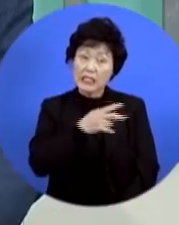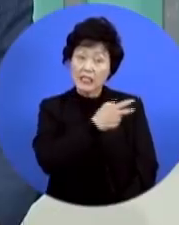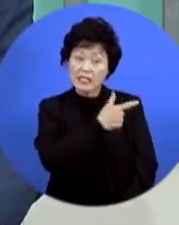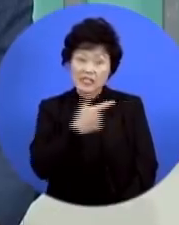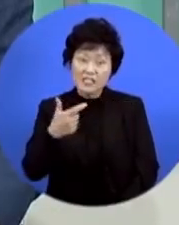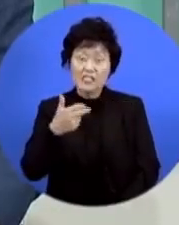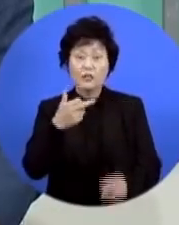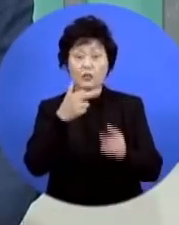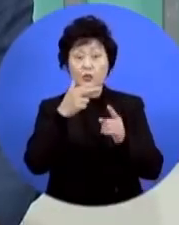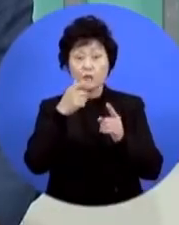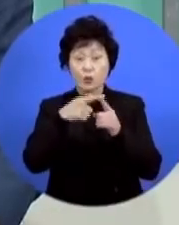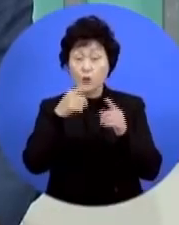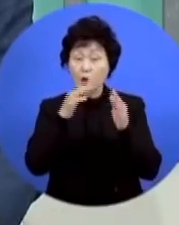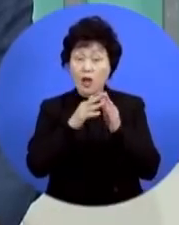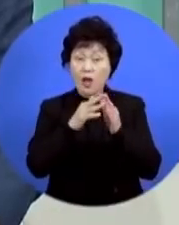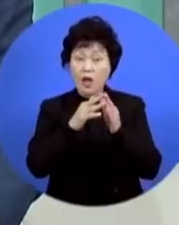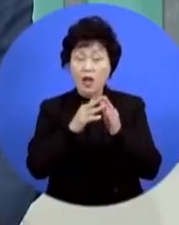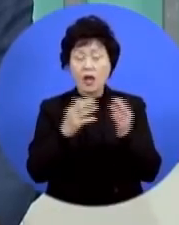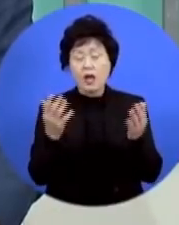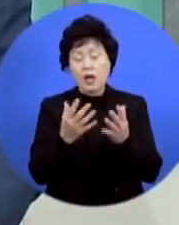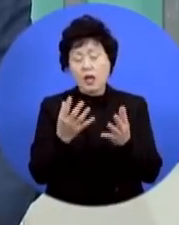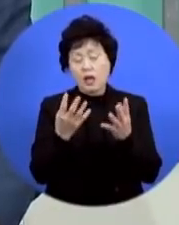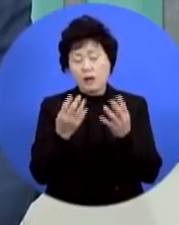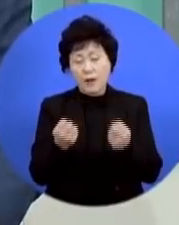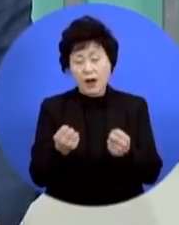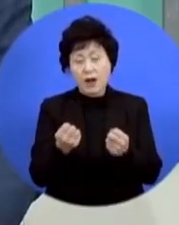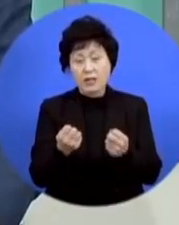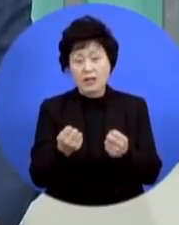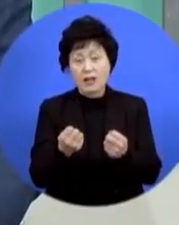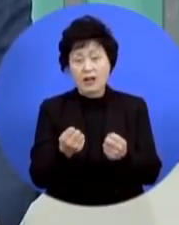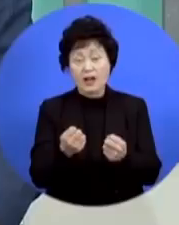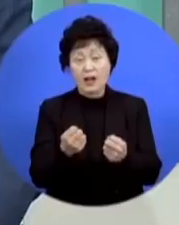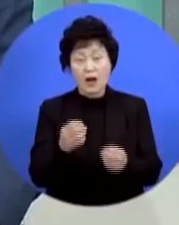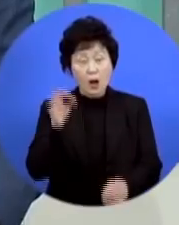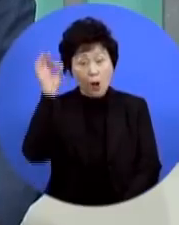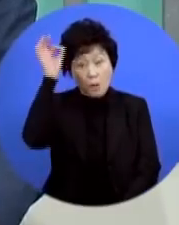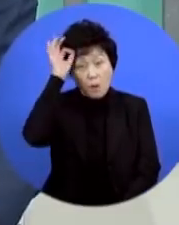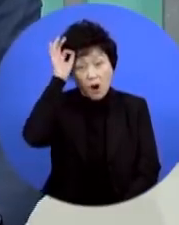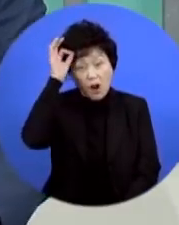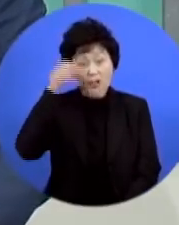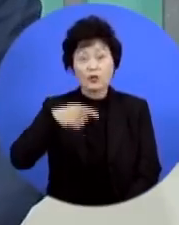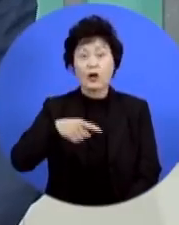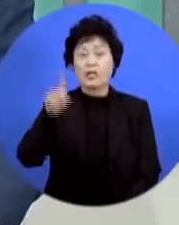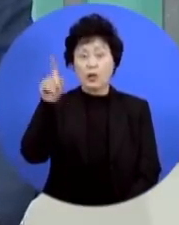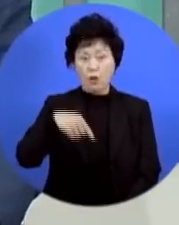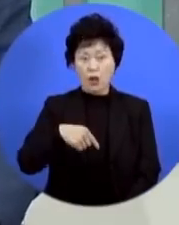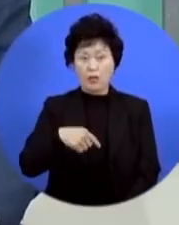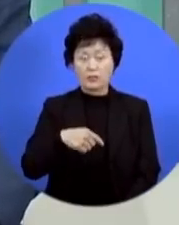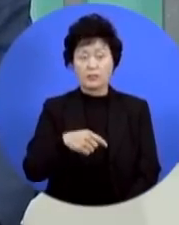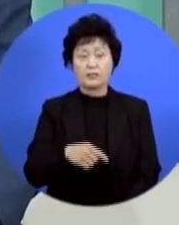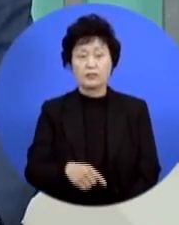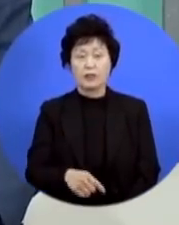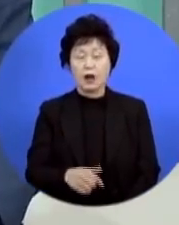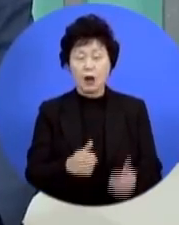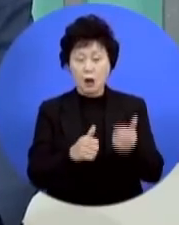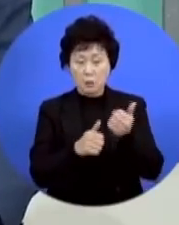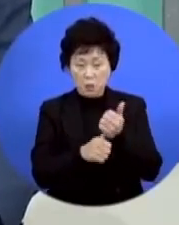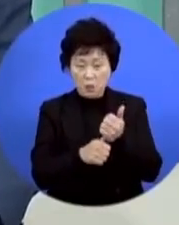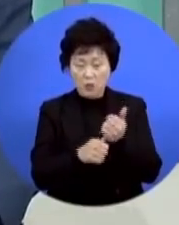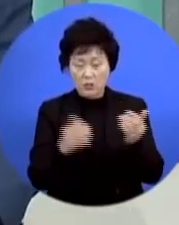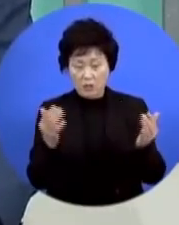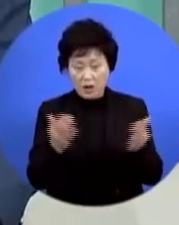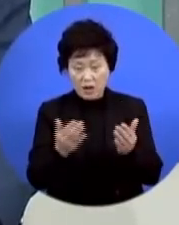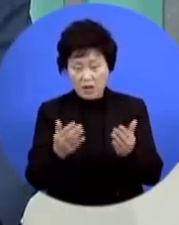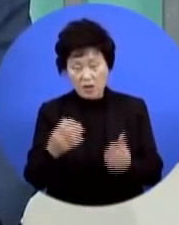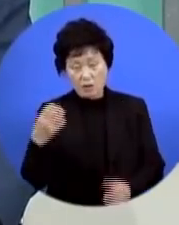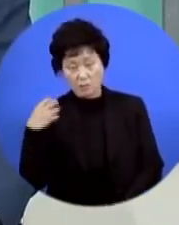리더십 강의하셔요. 그때 대학 출강도 하셨었죠. 한동대학교 포항에 있는 예. 한동대학교 출강도. 포항까지. 예. 그러니까 예. 부교육자 사역도 하셔야 되고.